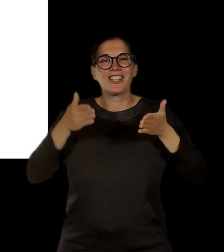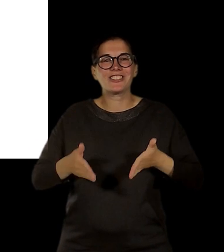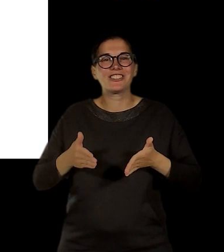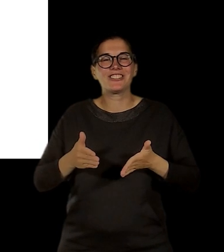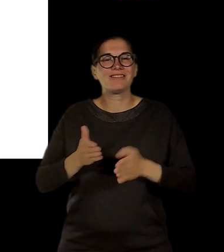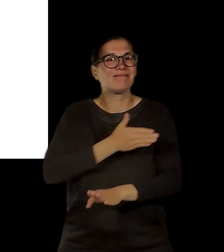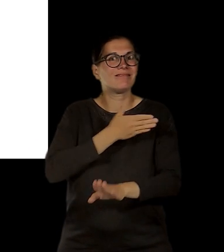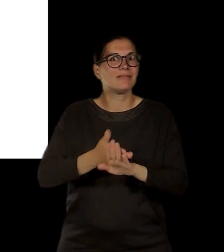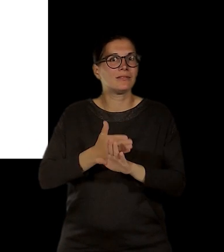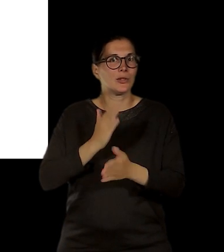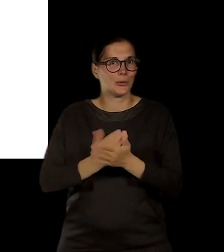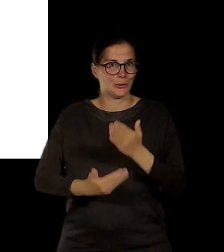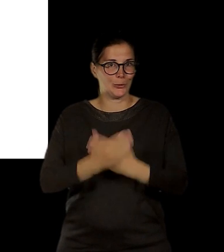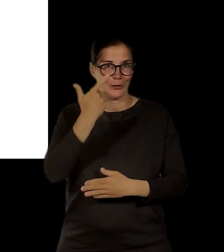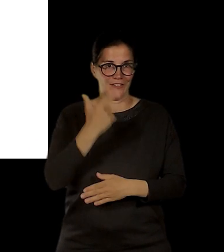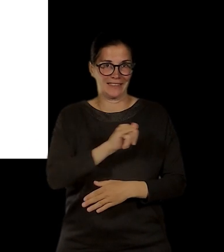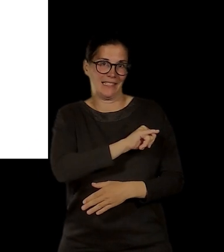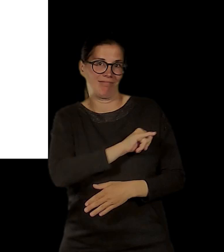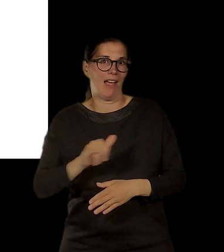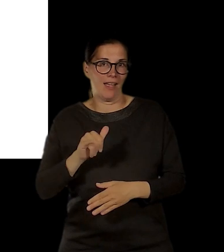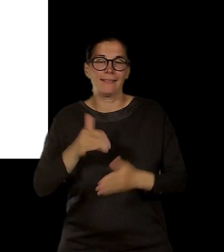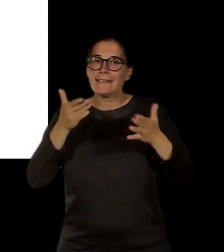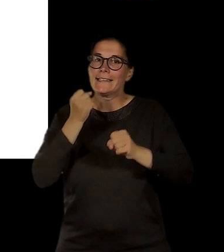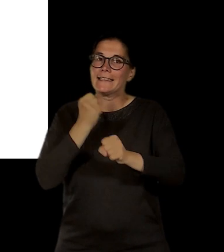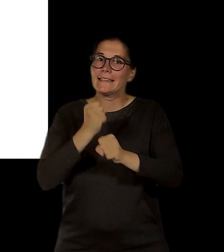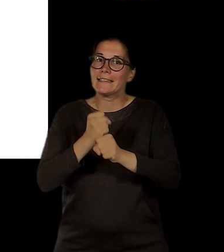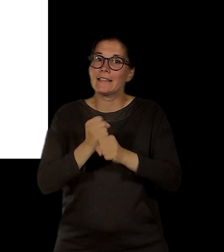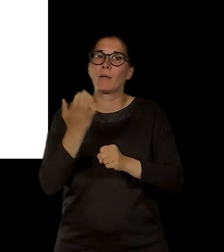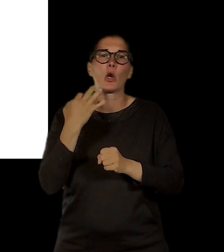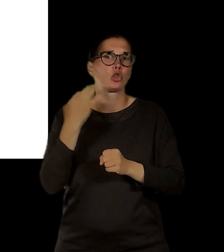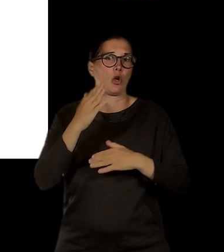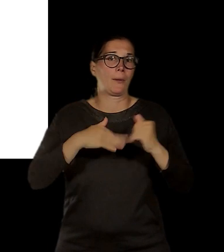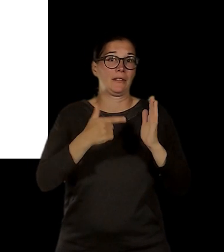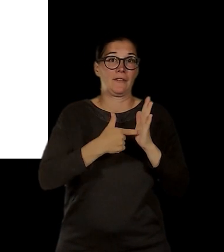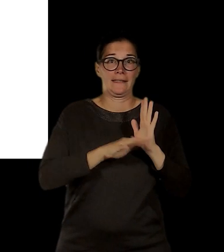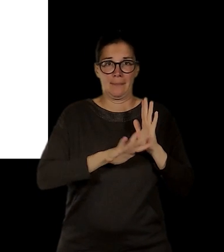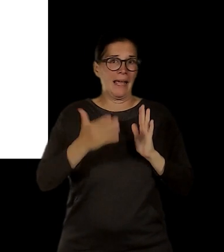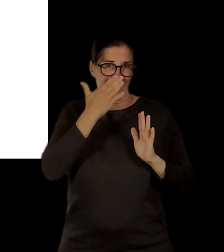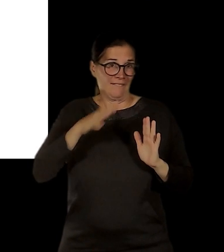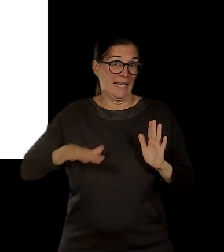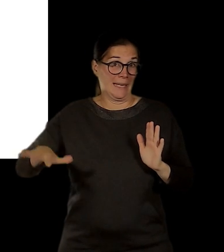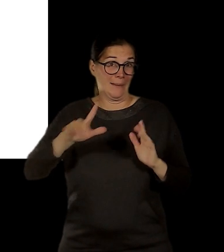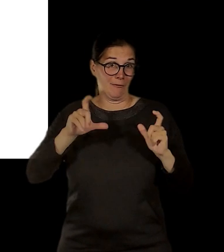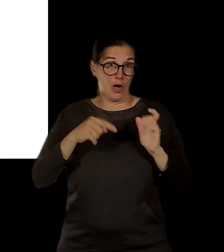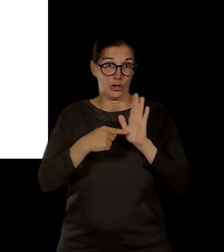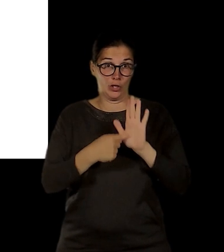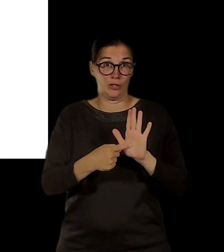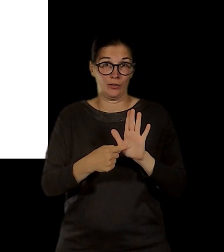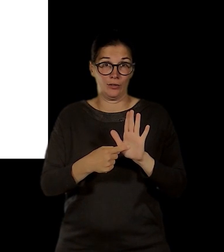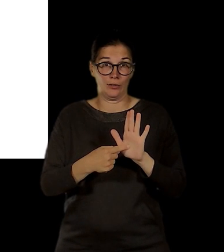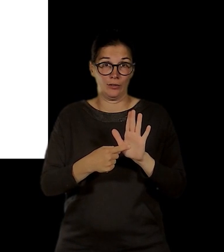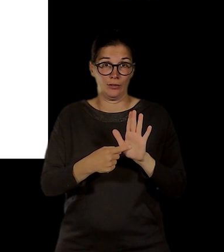brzy 20 let, vlastně převedením toho stavu z roku 2005, jak to vypadalo tak, kde to vypadalo tak,